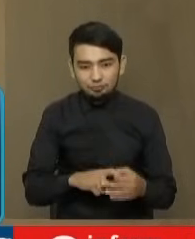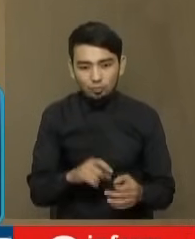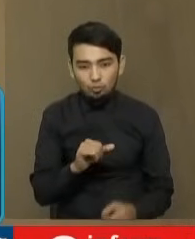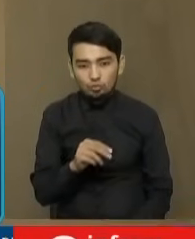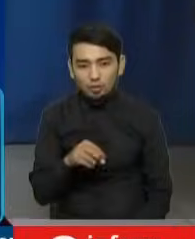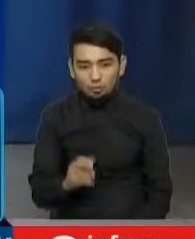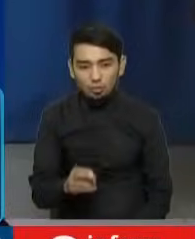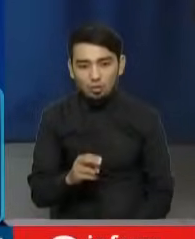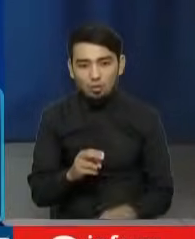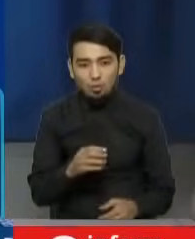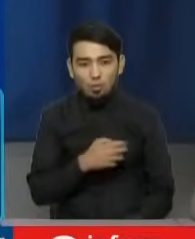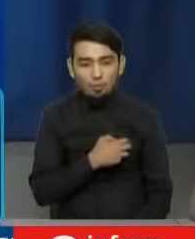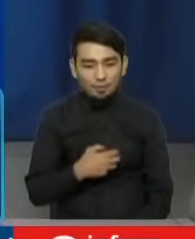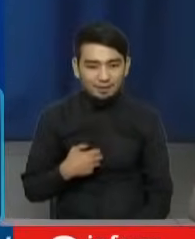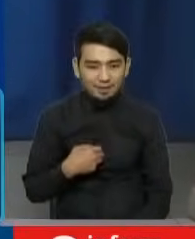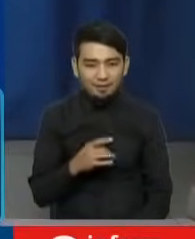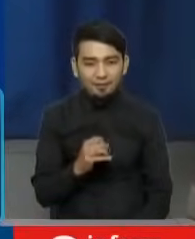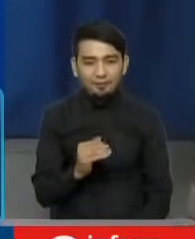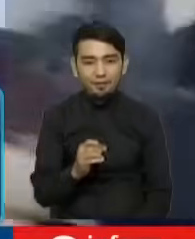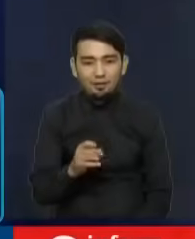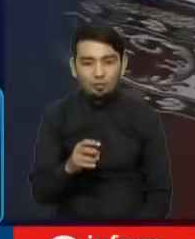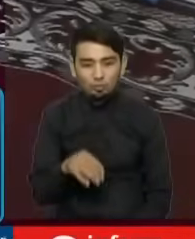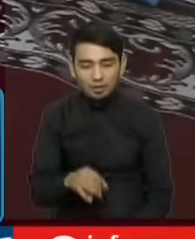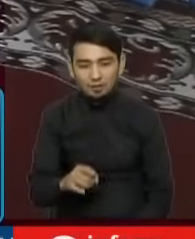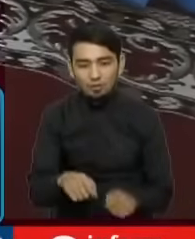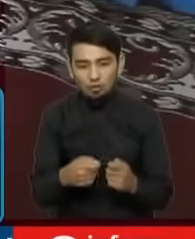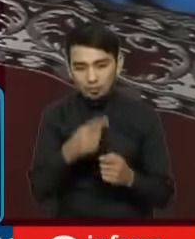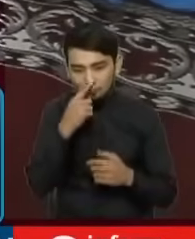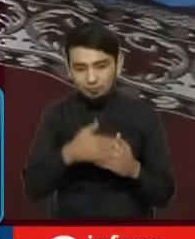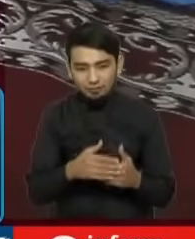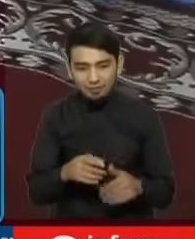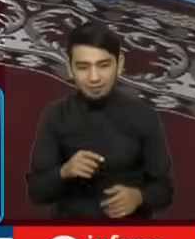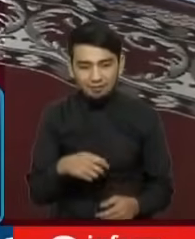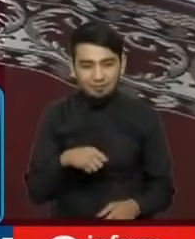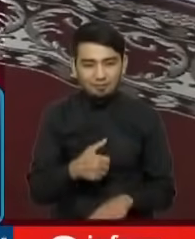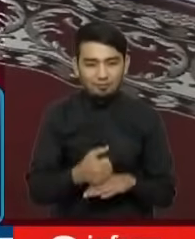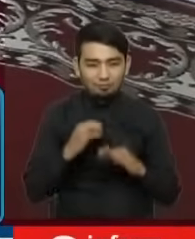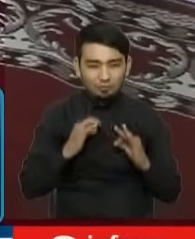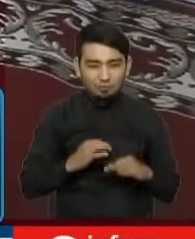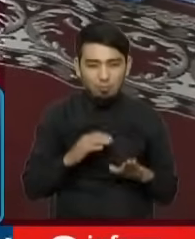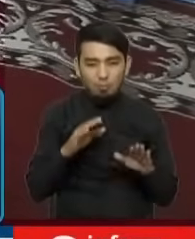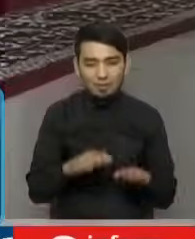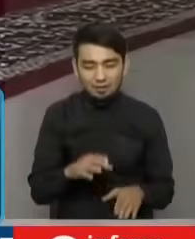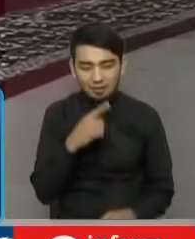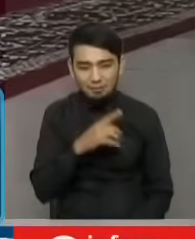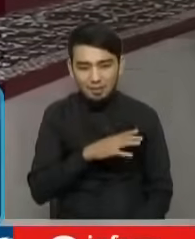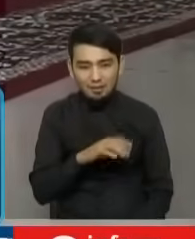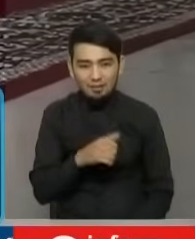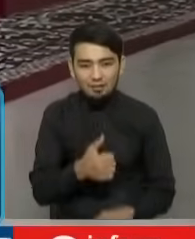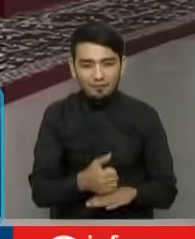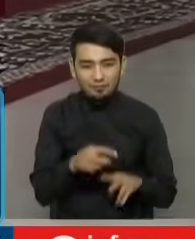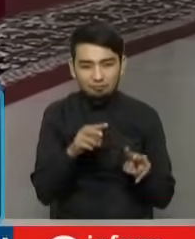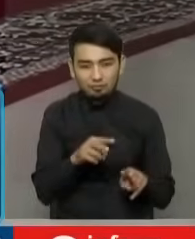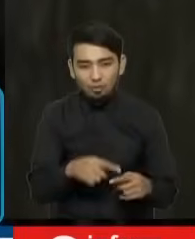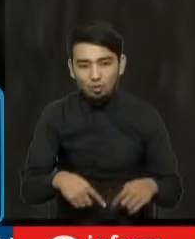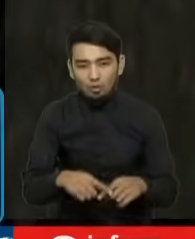комиссией референдума. Об уже произошедших нарушениях сообщили в Генеральной прокуратуре. Как заявил заместитель главы надзорного органа,